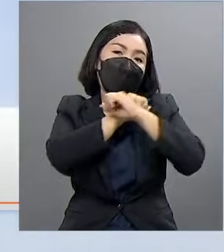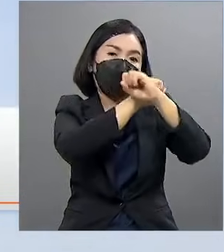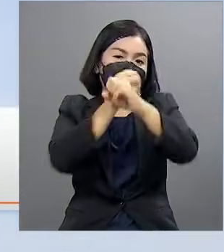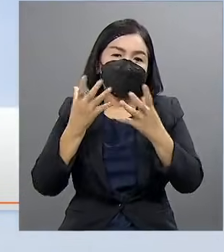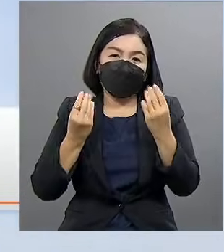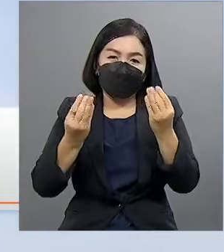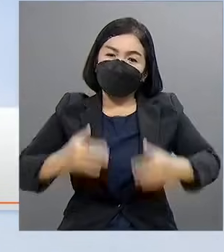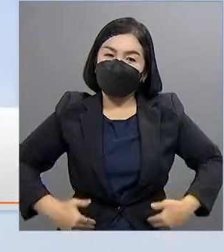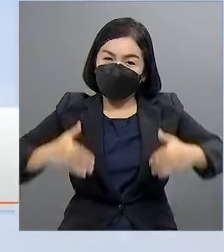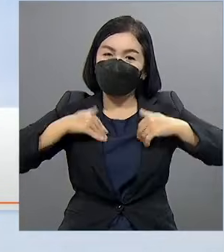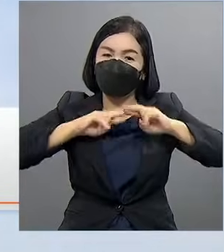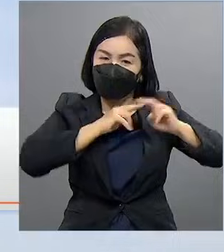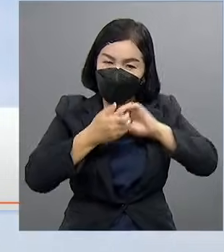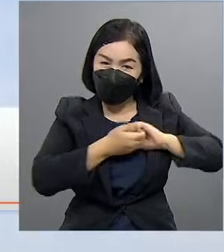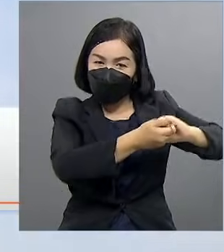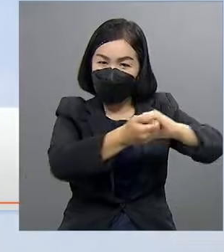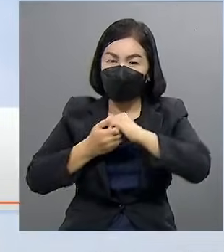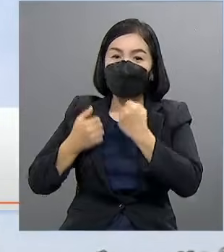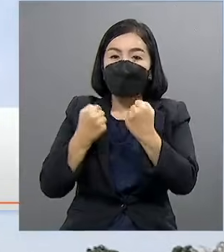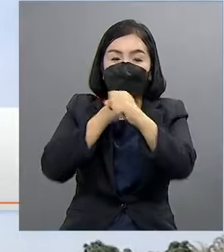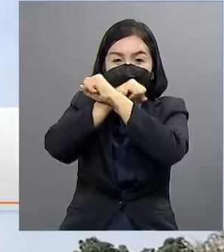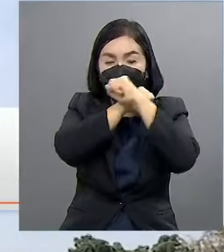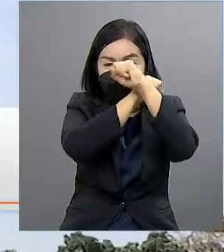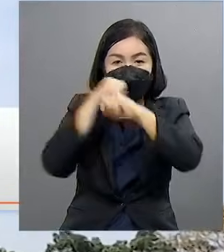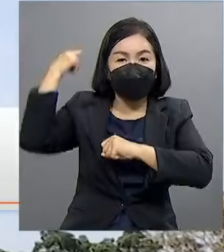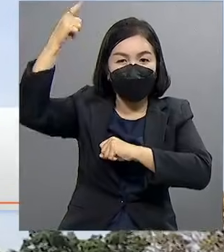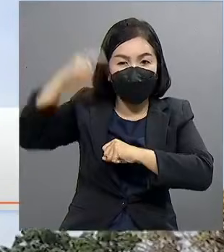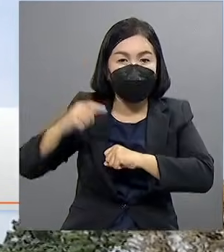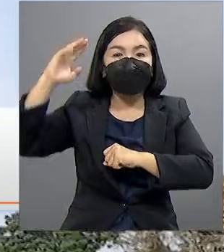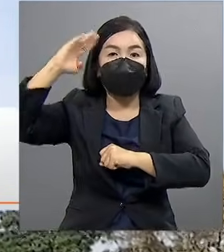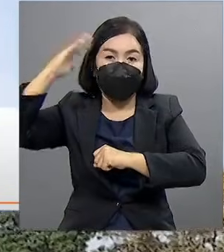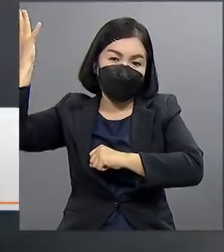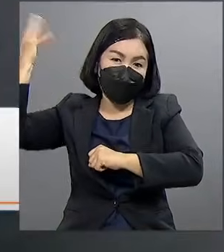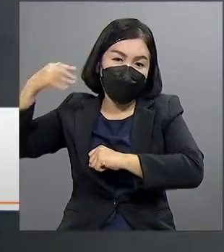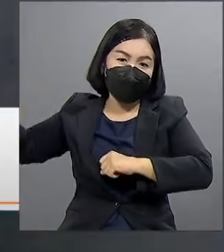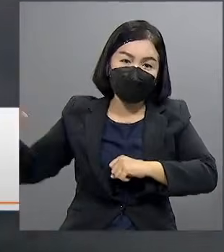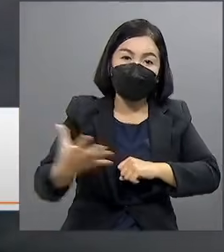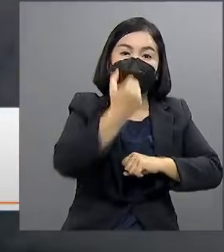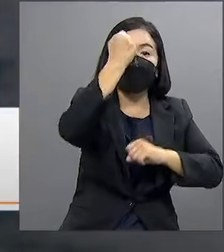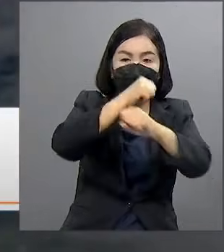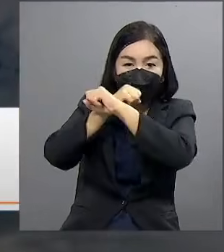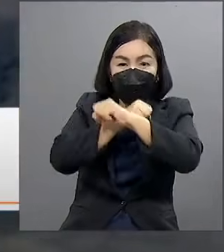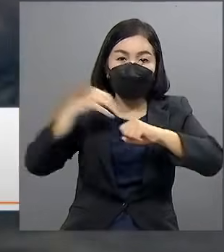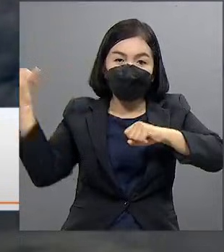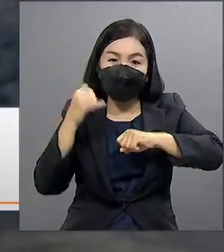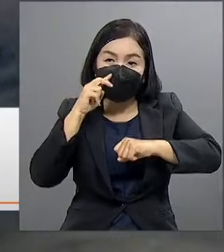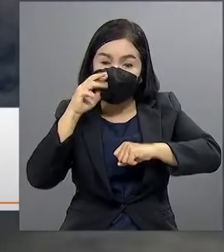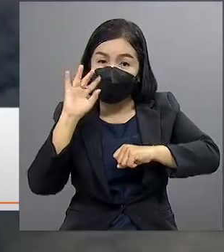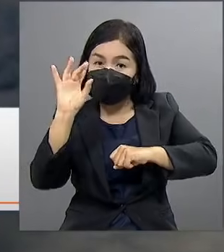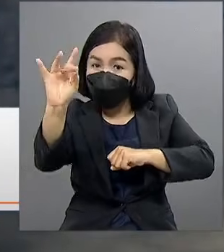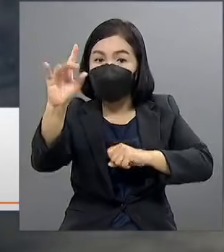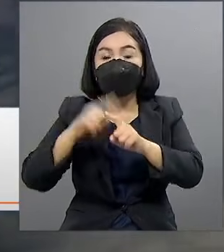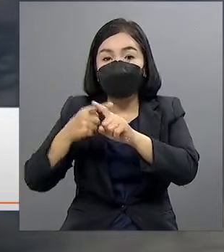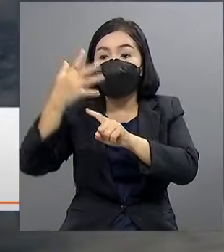พลังกันต่อสู้กับกองทัพพม่าที่ยกทัพเข้าตีหมู่บ้านบางระจันถึง8ครั้งใช้เวลานานกว่า5เดือนจึงจะเอาช